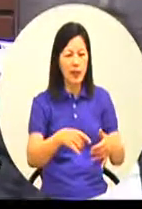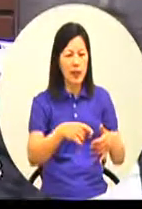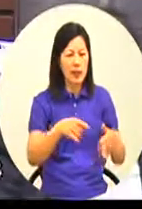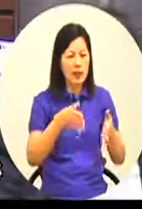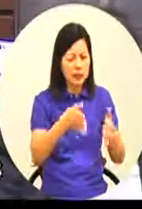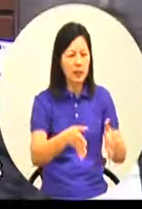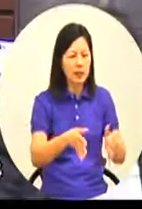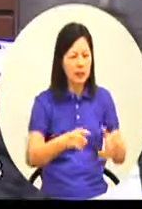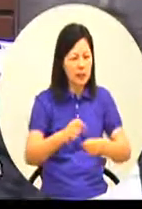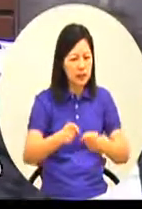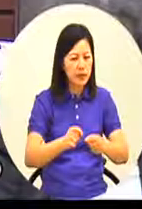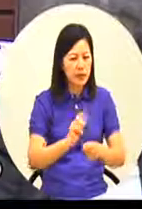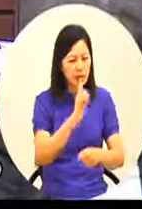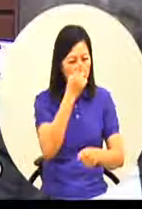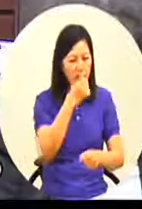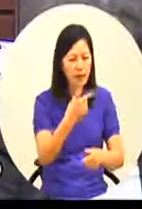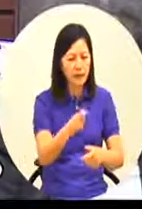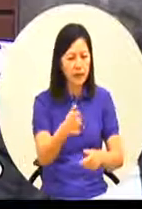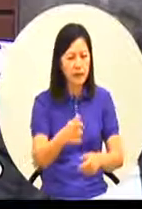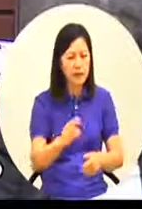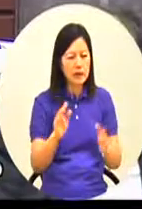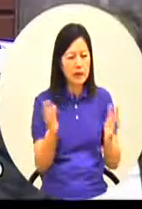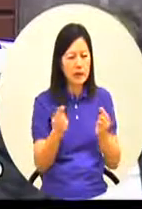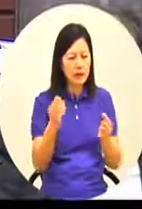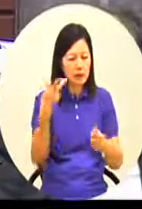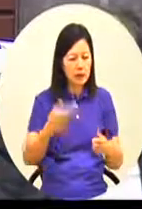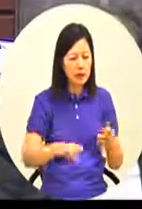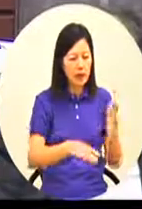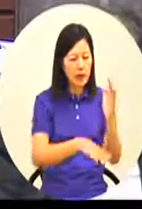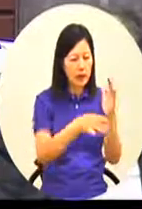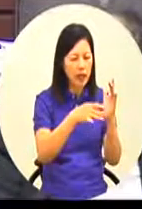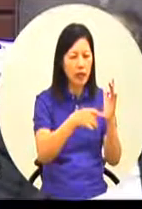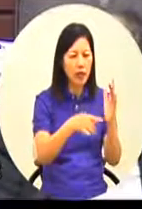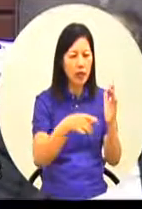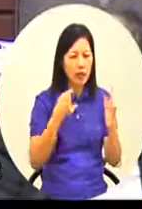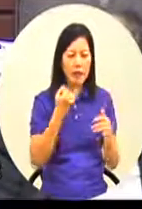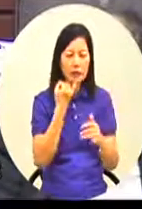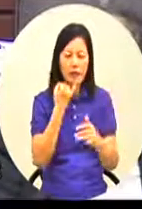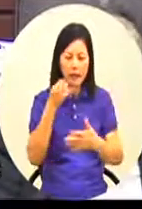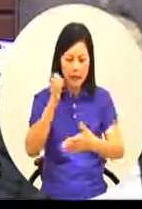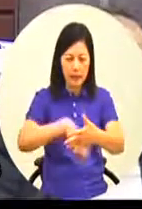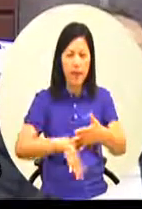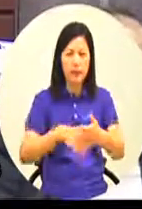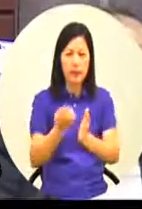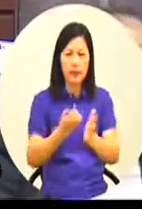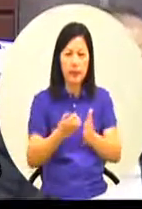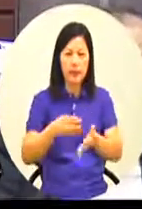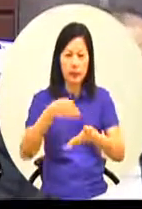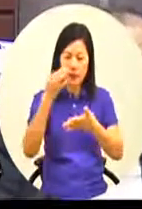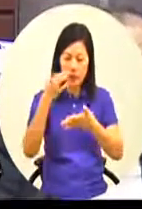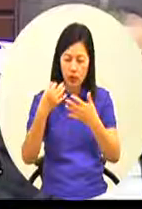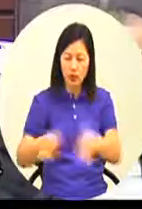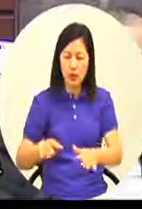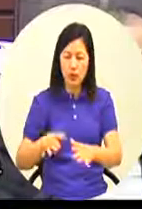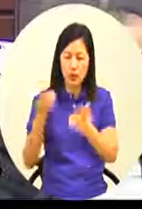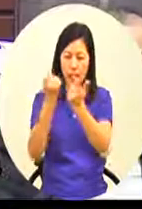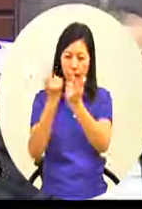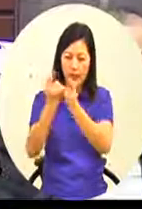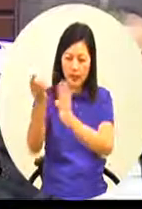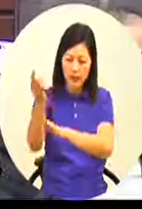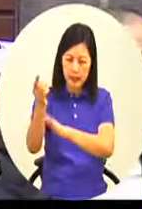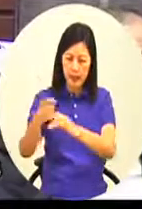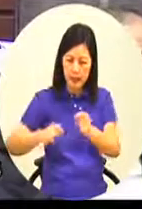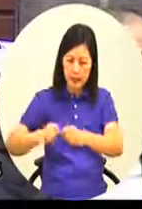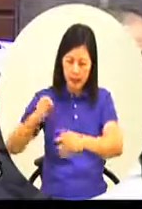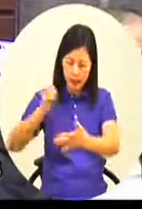这个头头阿基文的讲的接触也部分嘛，我们可以把它纳入到我们这个 刚刚议员在建议的北侧的计划里面，我